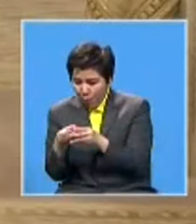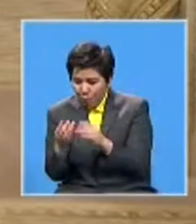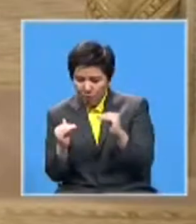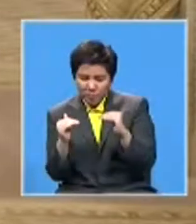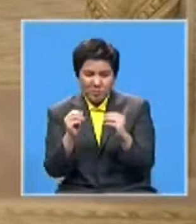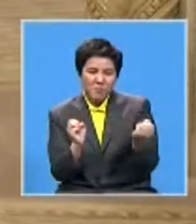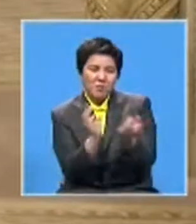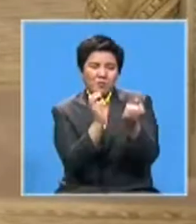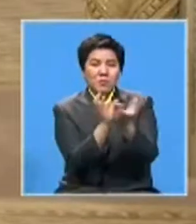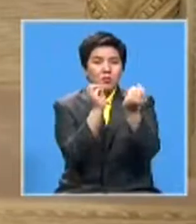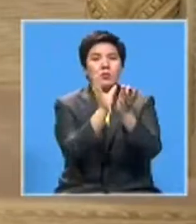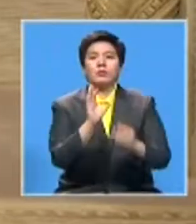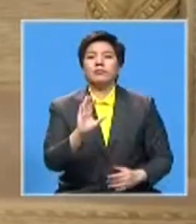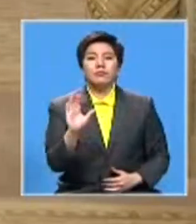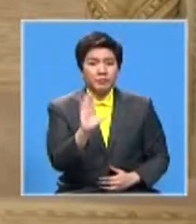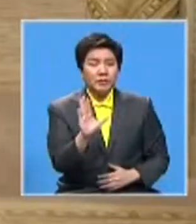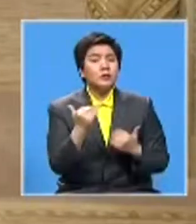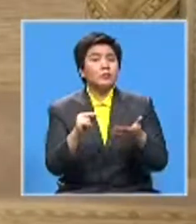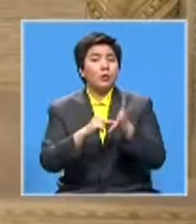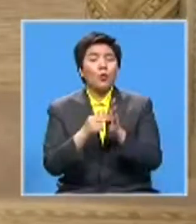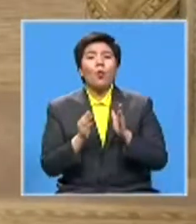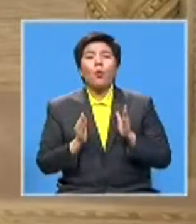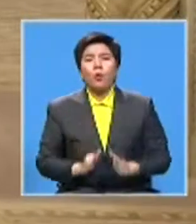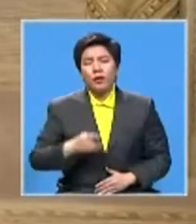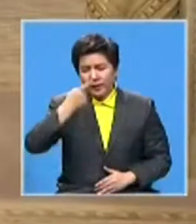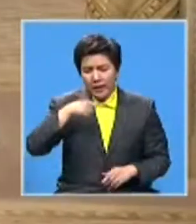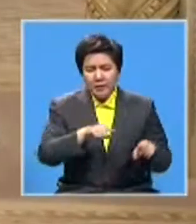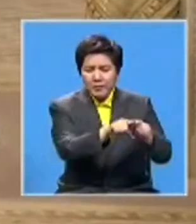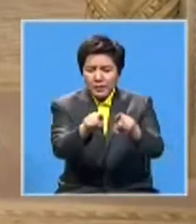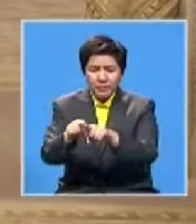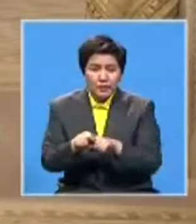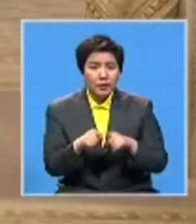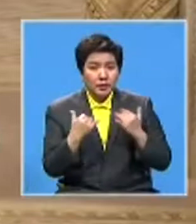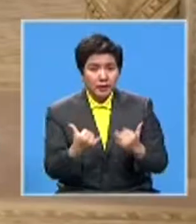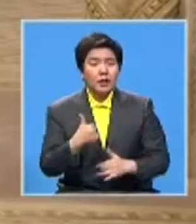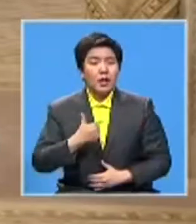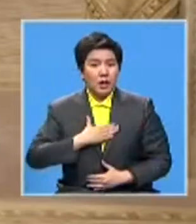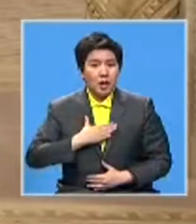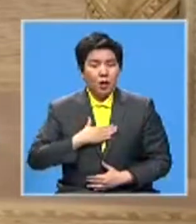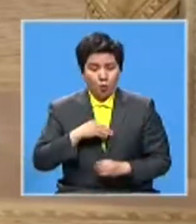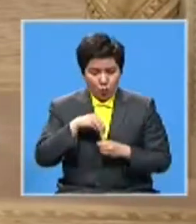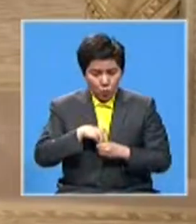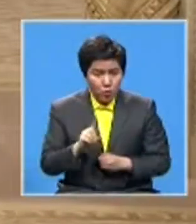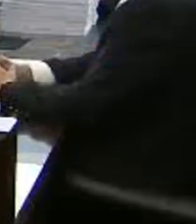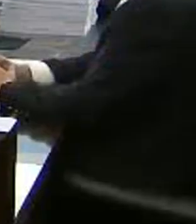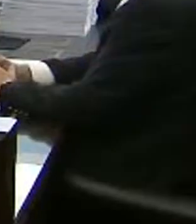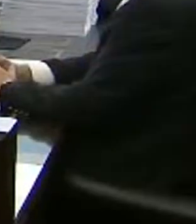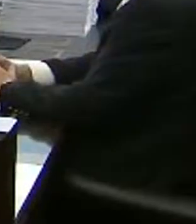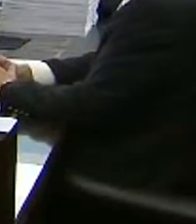ไปเกะกะละลานกับเสียงข้างมากอะไรทำนองนี้เพราะเป็นคนไทยด้วยกันทั้งสิ้นนะเพราะนั้นวันนี้เรากำลังอยู่ระหว่างการปฏิรูปประเ